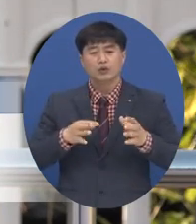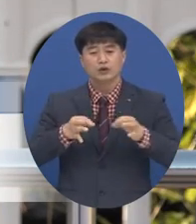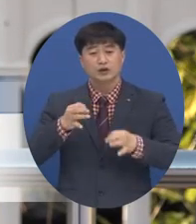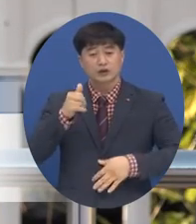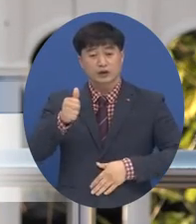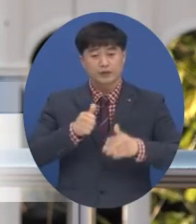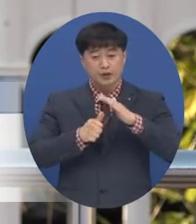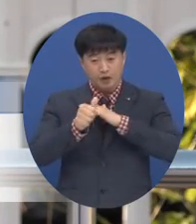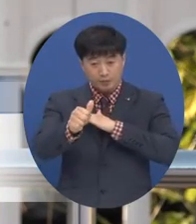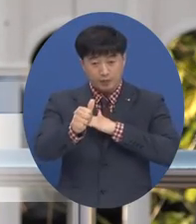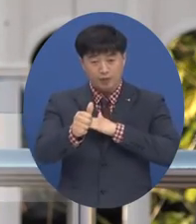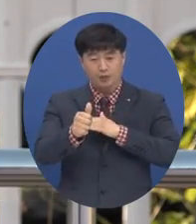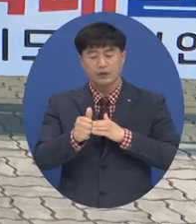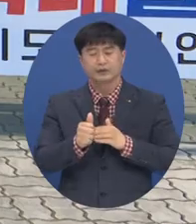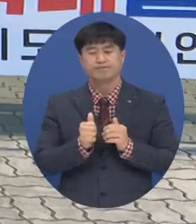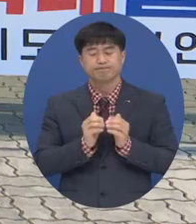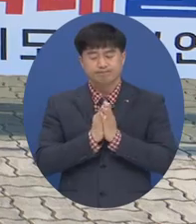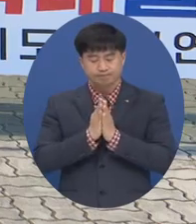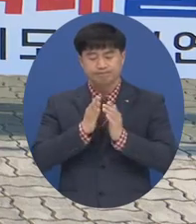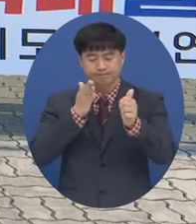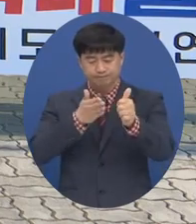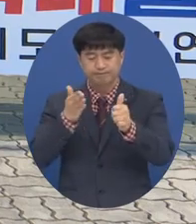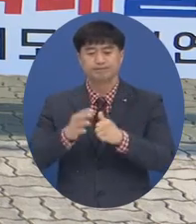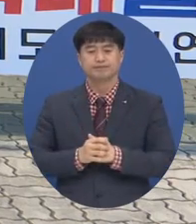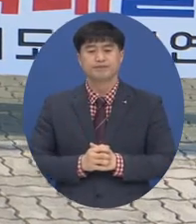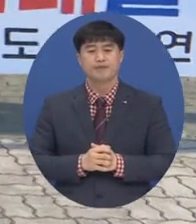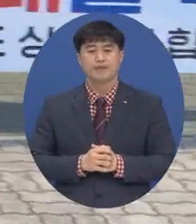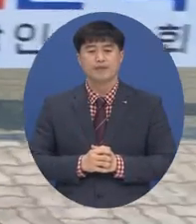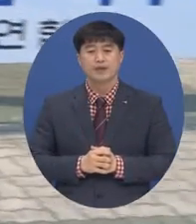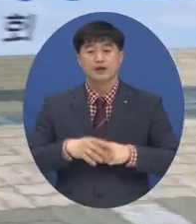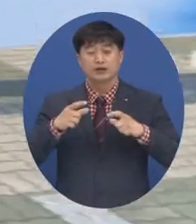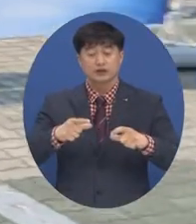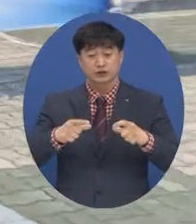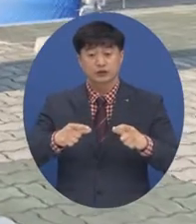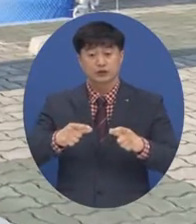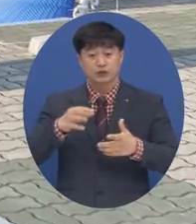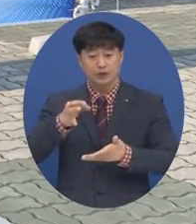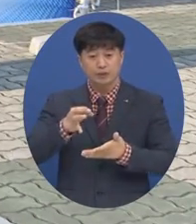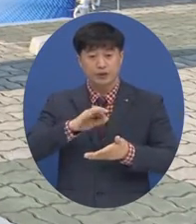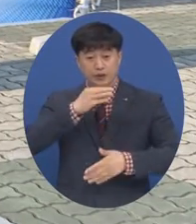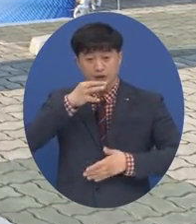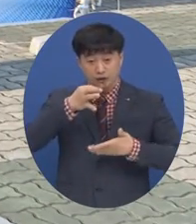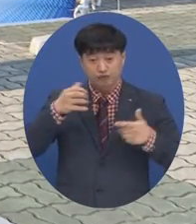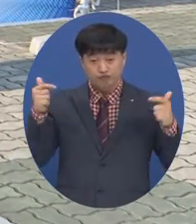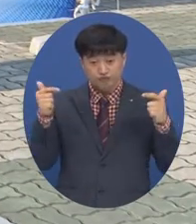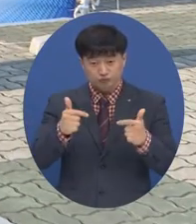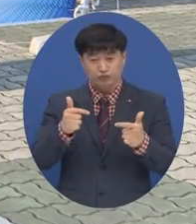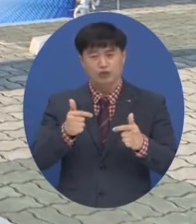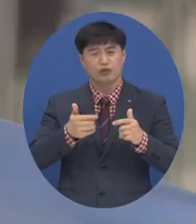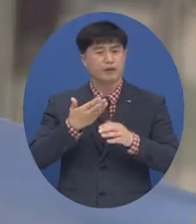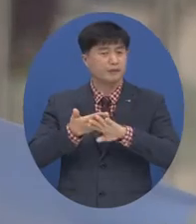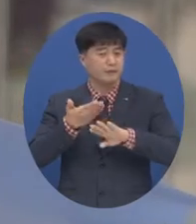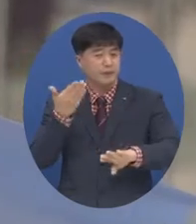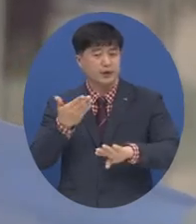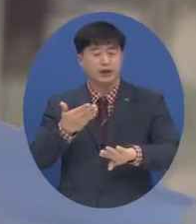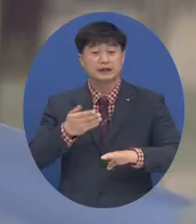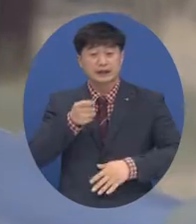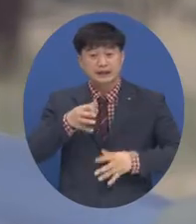대표하여 간곡히 호소드립니다. 지역화폐 예산 축소를 반대하는 소상공인들의 목소리가 커지고 있는 가운데